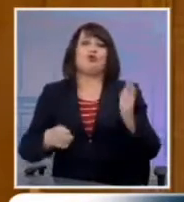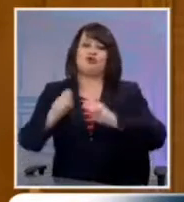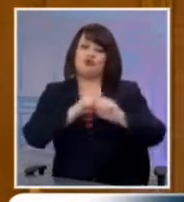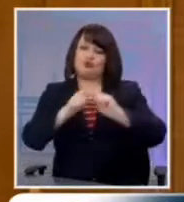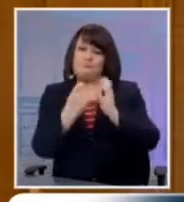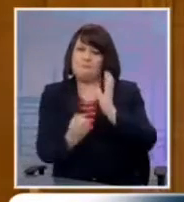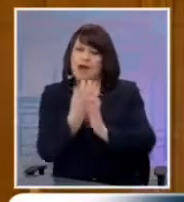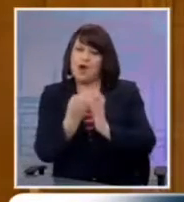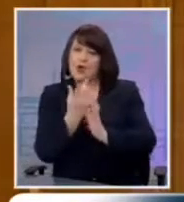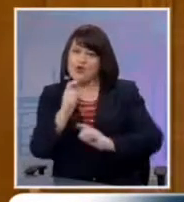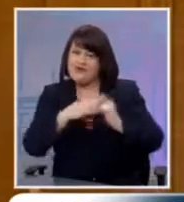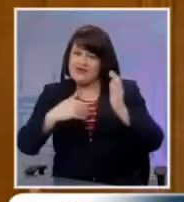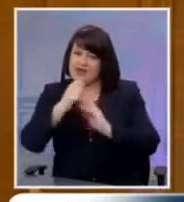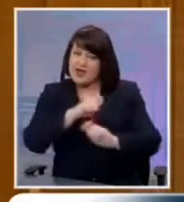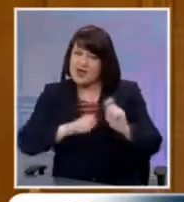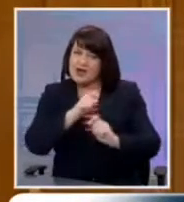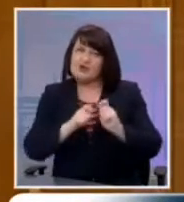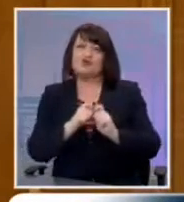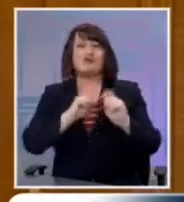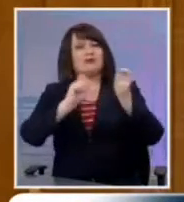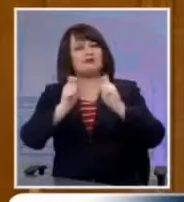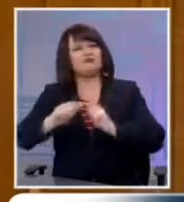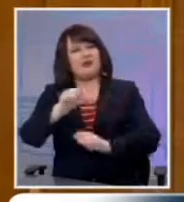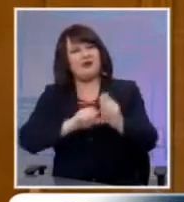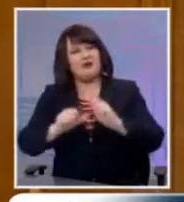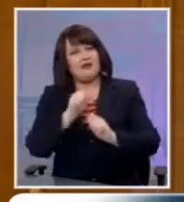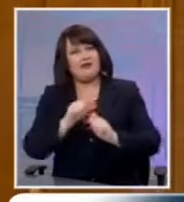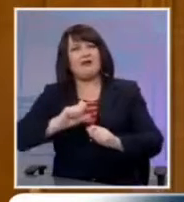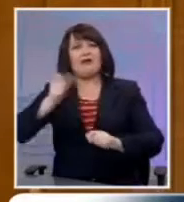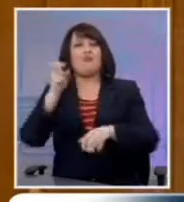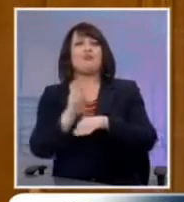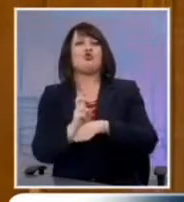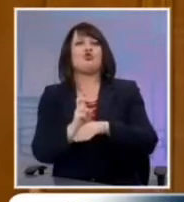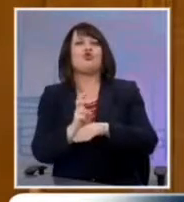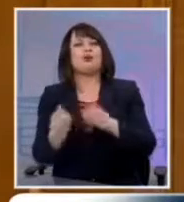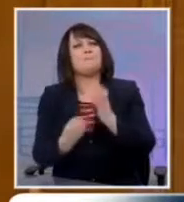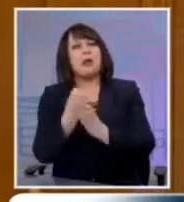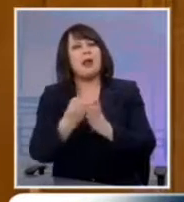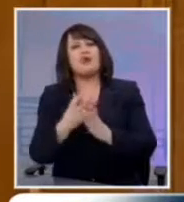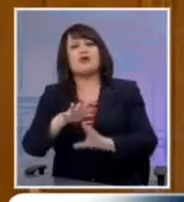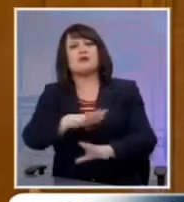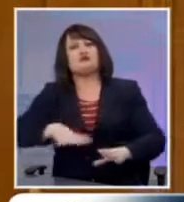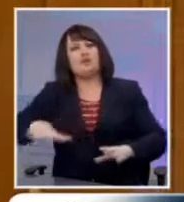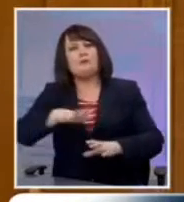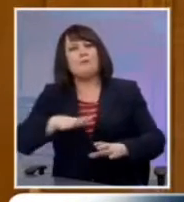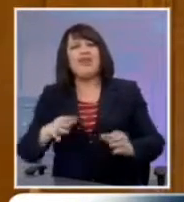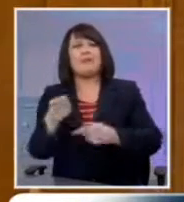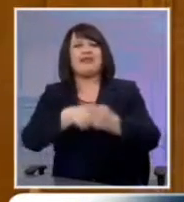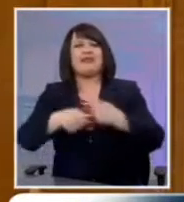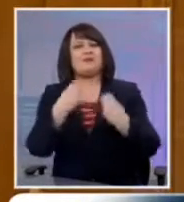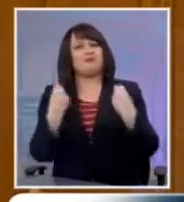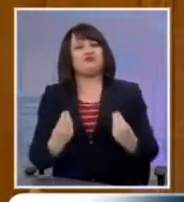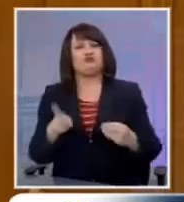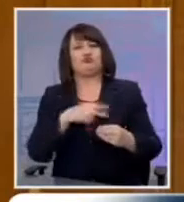ανασυγκρότηση, με μία ριζική αναδιάρθρωση του πρωτογενή τομέα, με υγιή επιχειρηματικότητα. Και